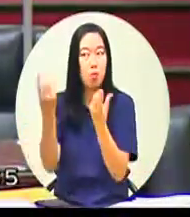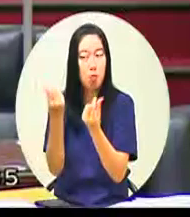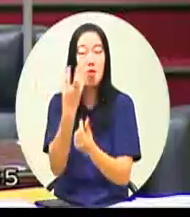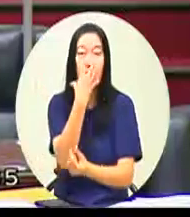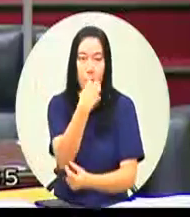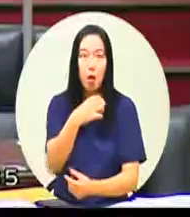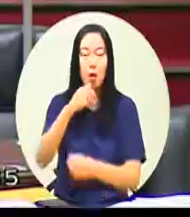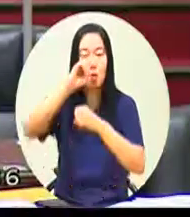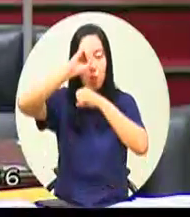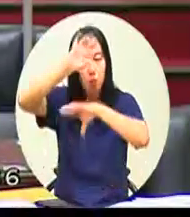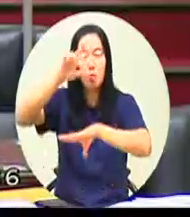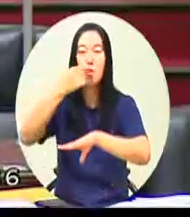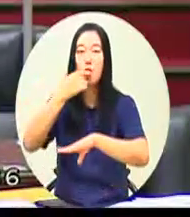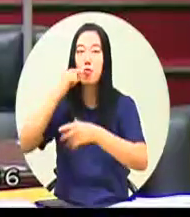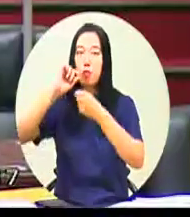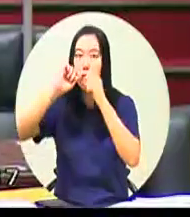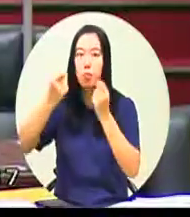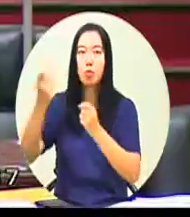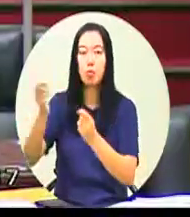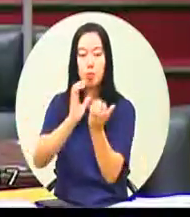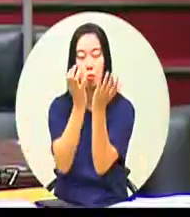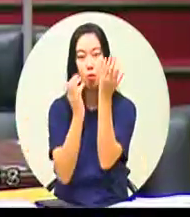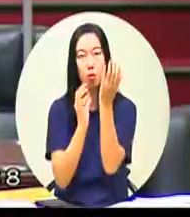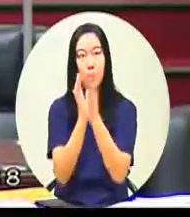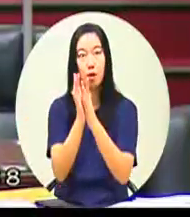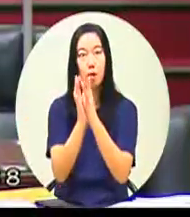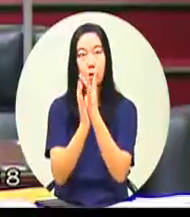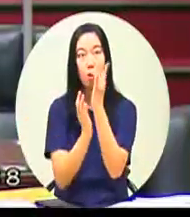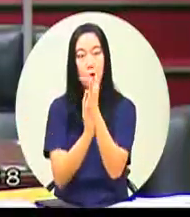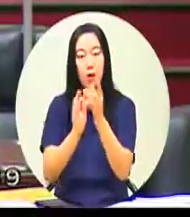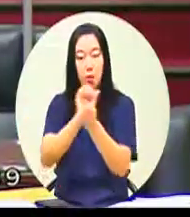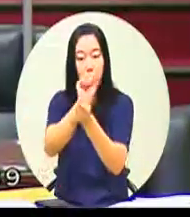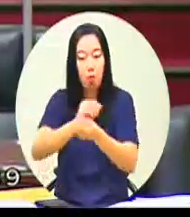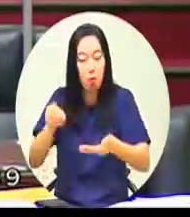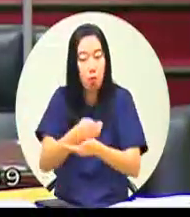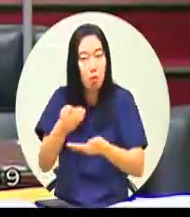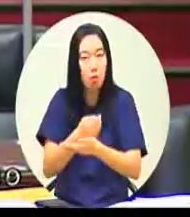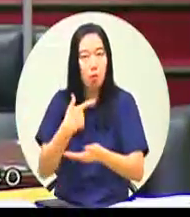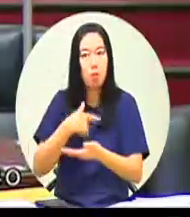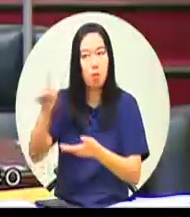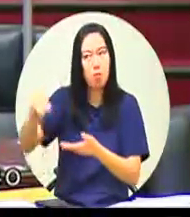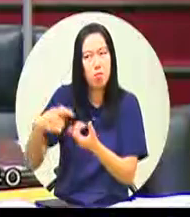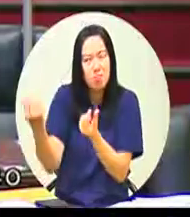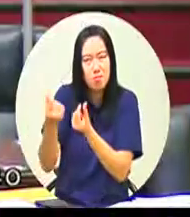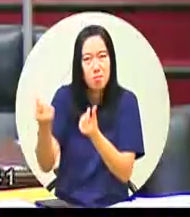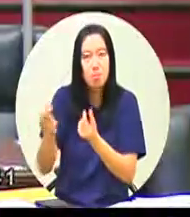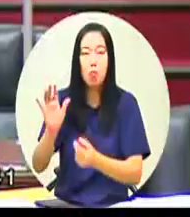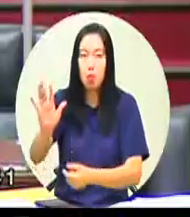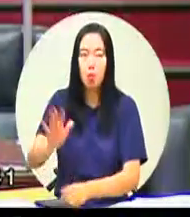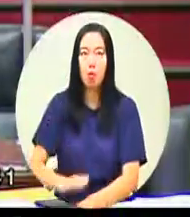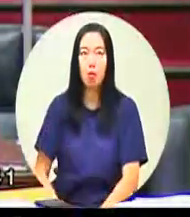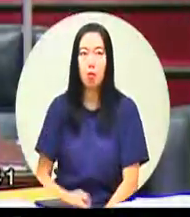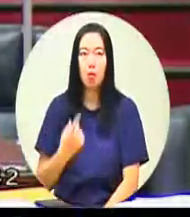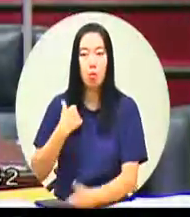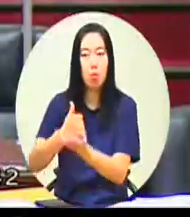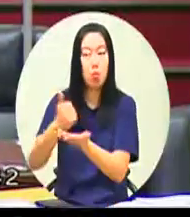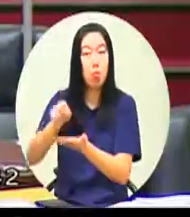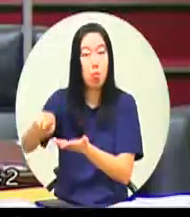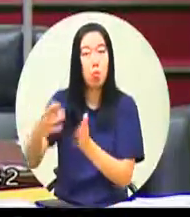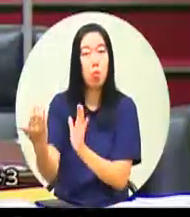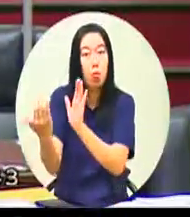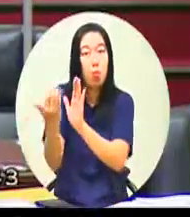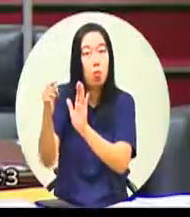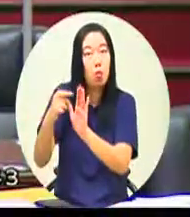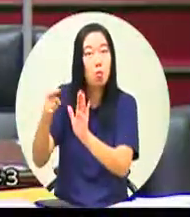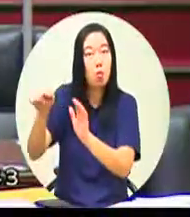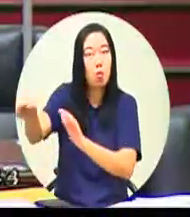括荔枝东南亚有，包括木瓜东南亚有。我们的产品到那边去，面对了当地